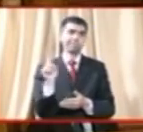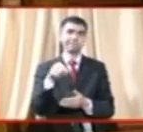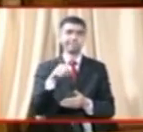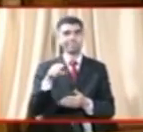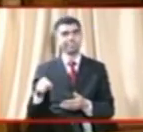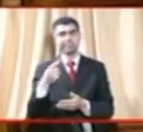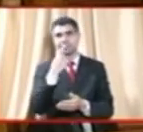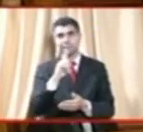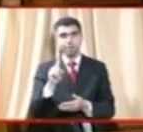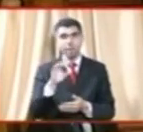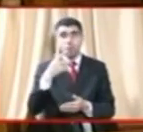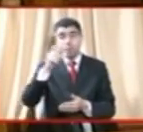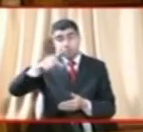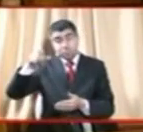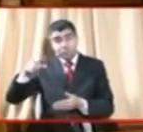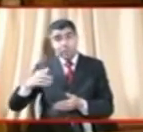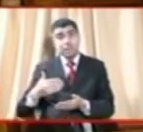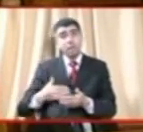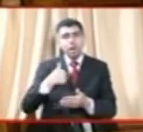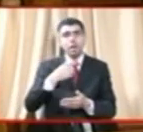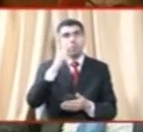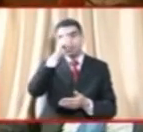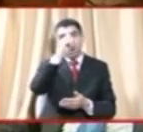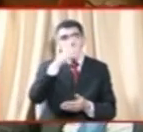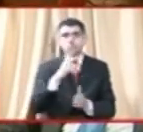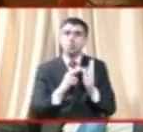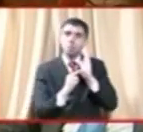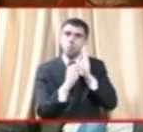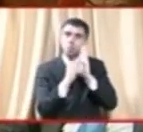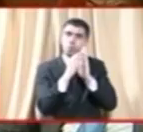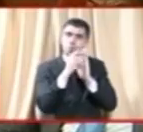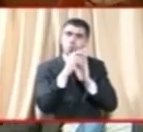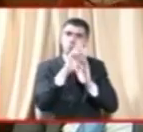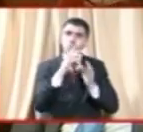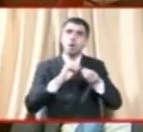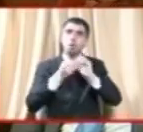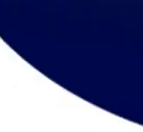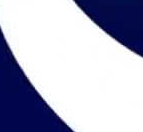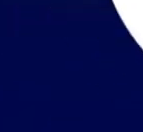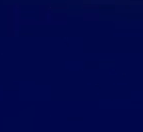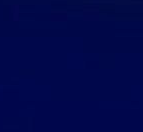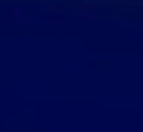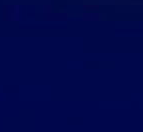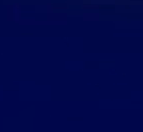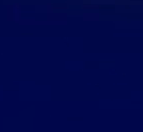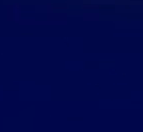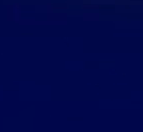وهاد الناس تيستاهلوا كل خير، تدريجيا ان شاء الله غنحلوا الصعوبات تدريجيا. شكرا.